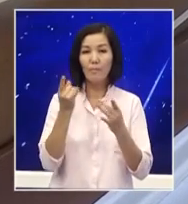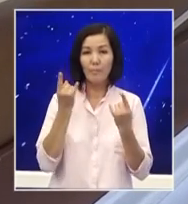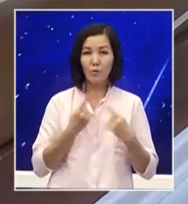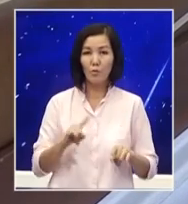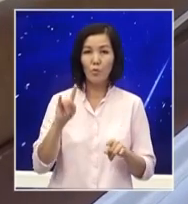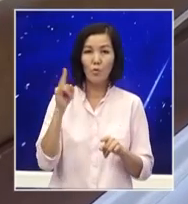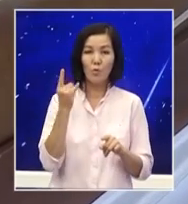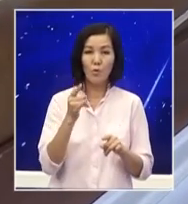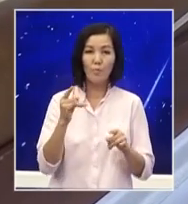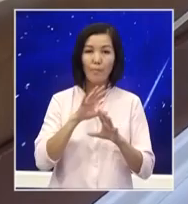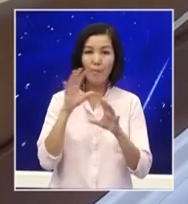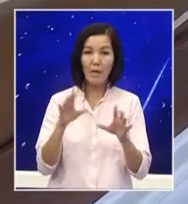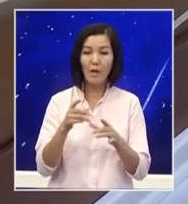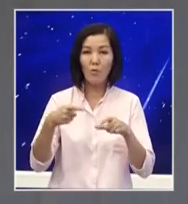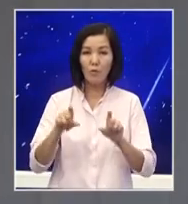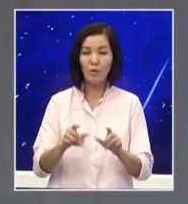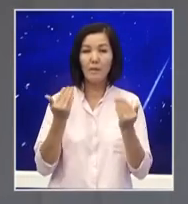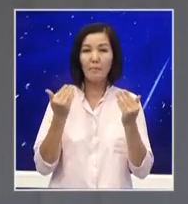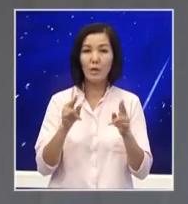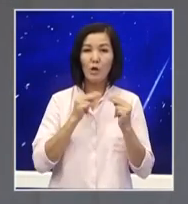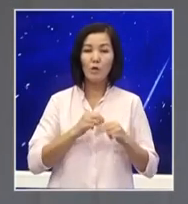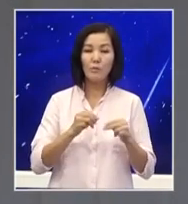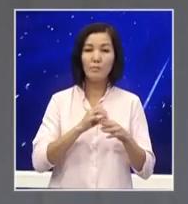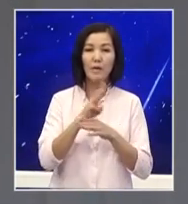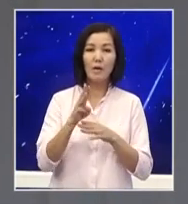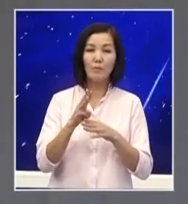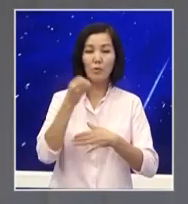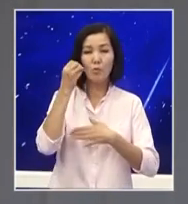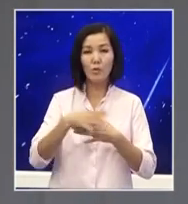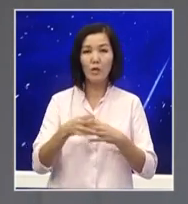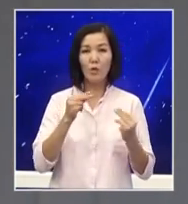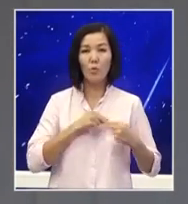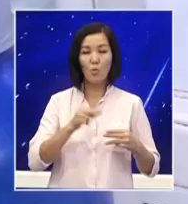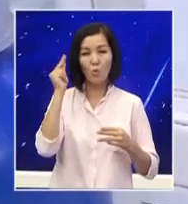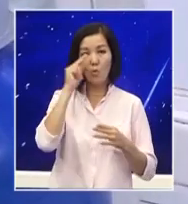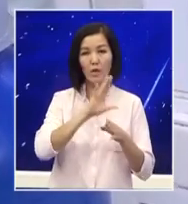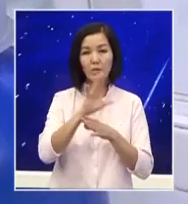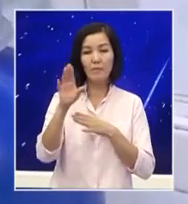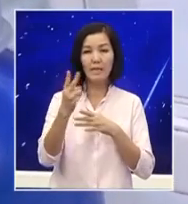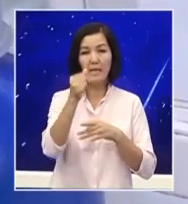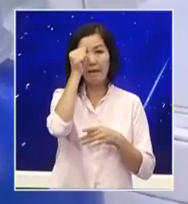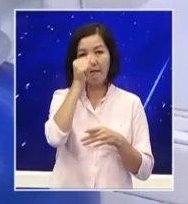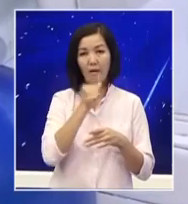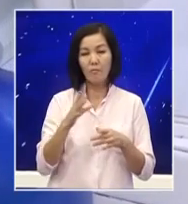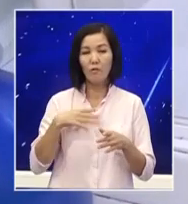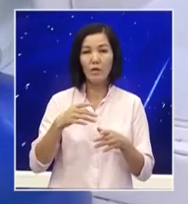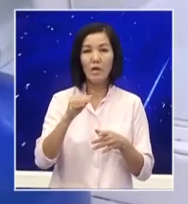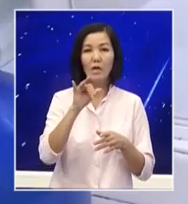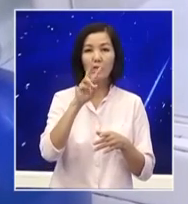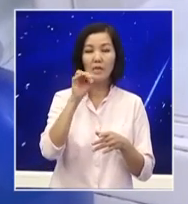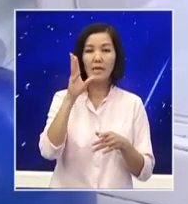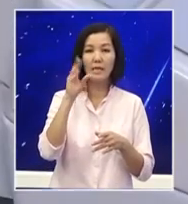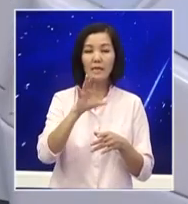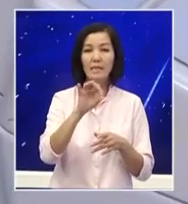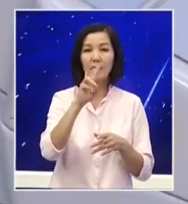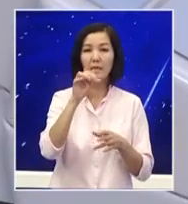ізденіп жүретін. Дегеніне бұйыл жетті, жұмыспен қамту орталығы арқылы оқуға жіберілді. Міне екі ай болыпты, Жаркент крахмал сырне